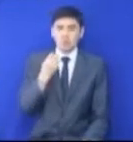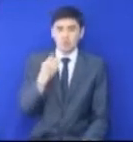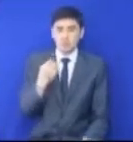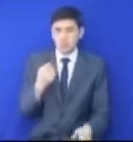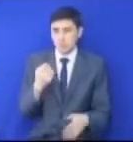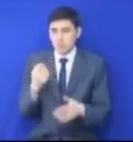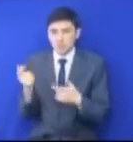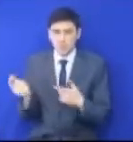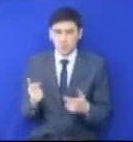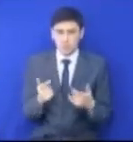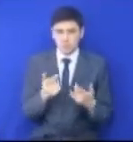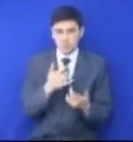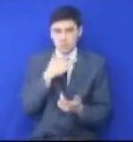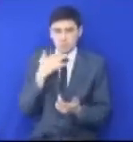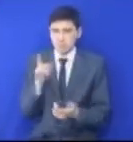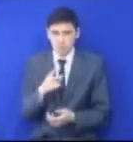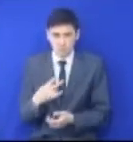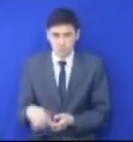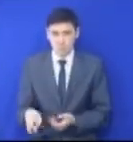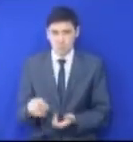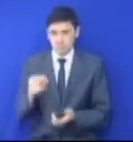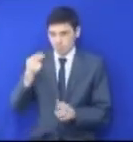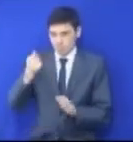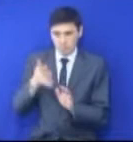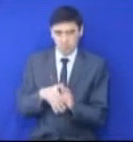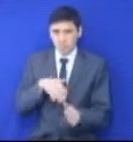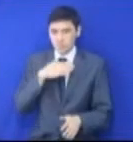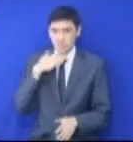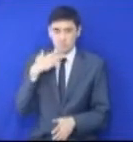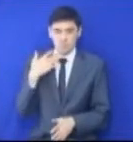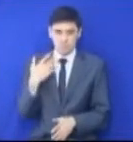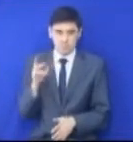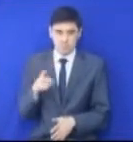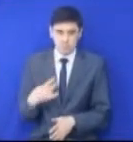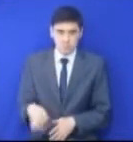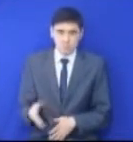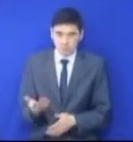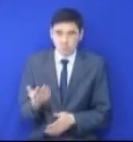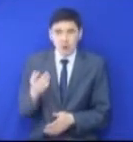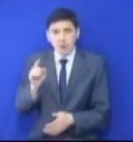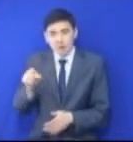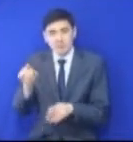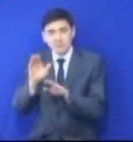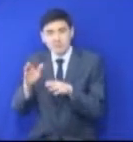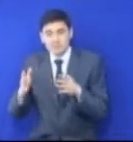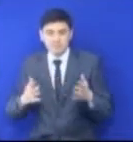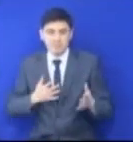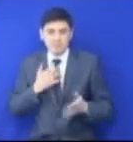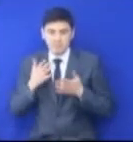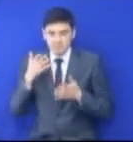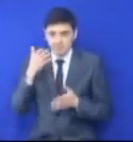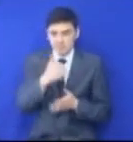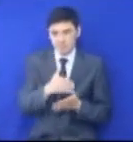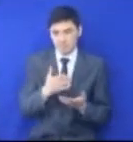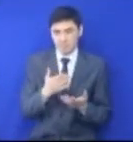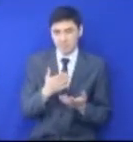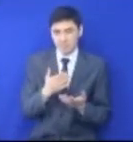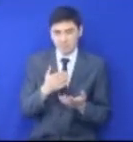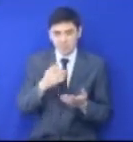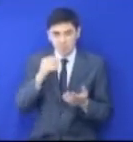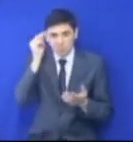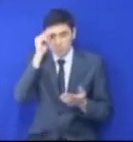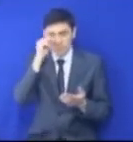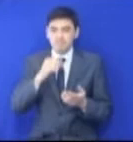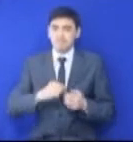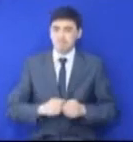приготовлений, он не требует затрат. Поэтому дети с удовольствием собираются и работают. То, что сегодня проводится